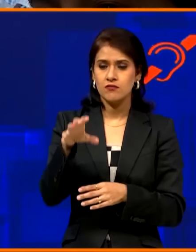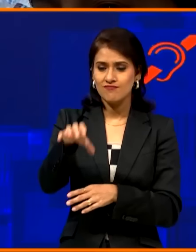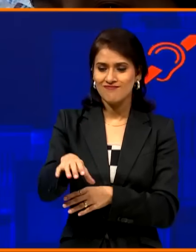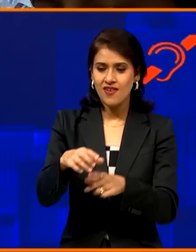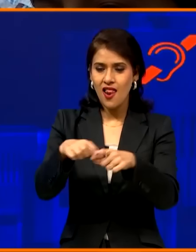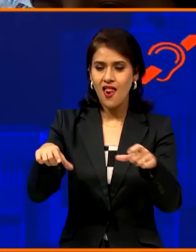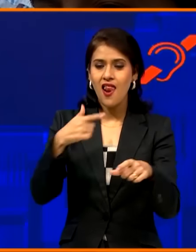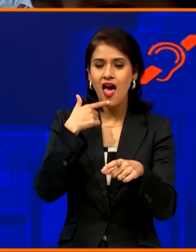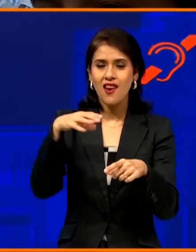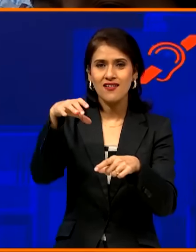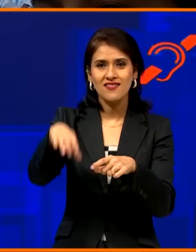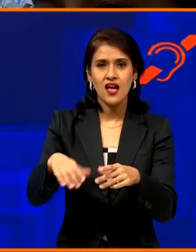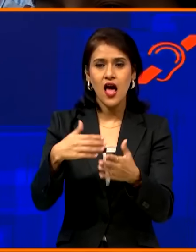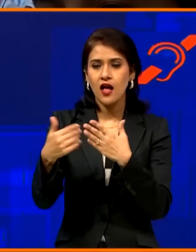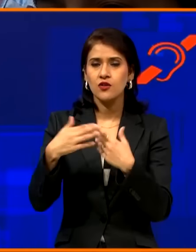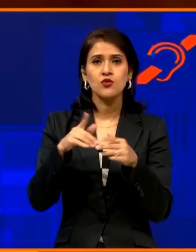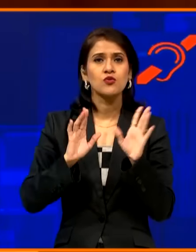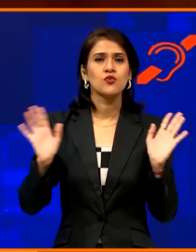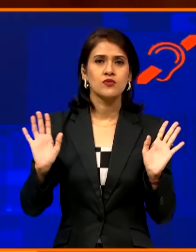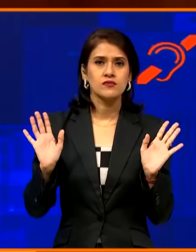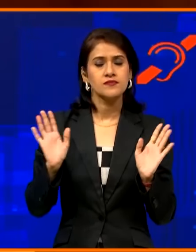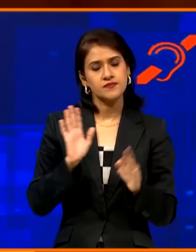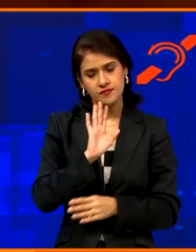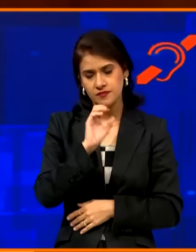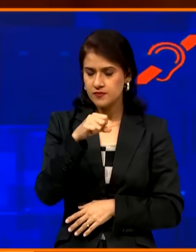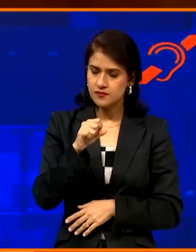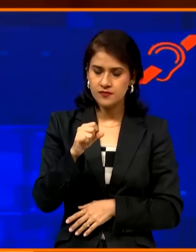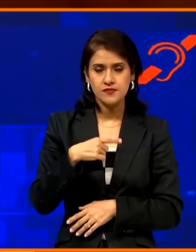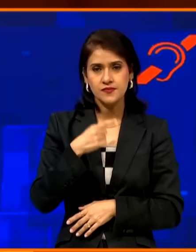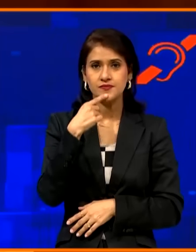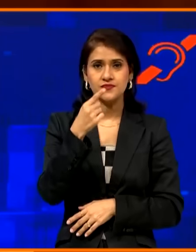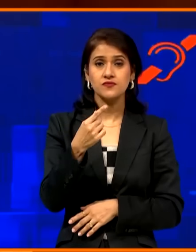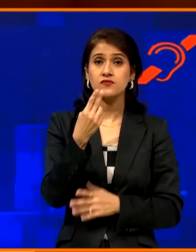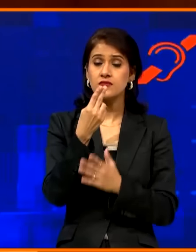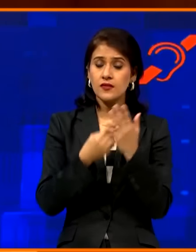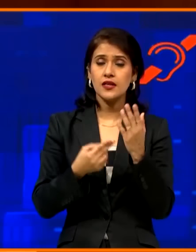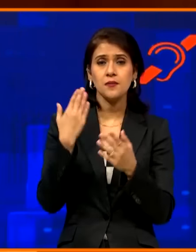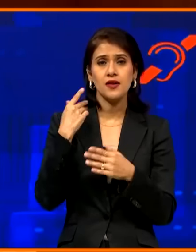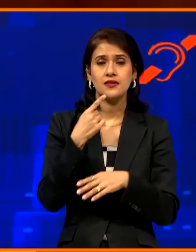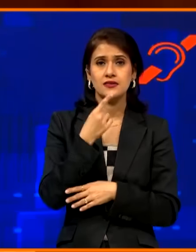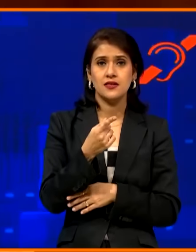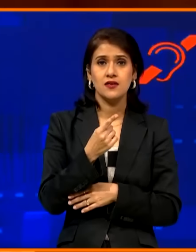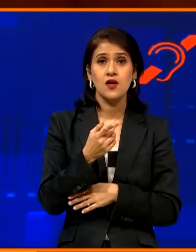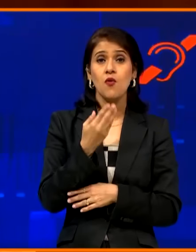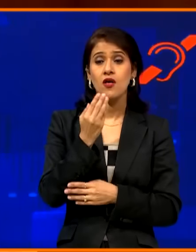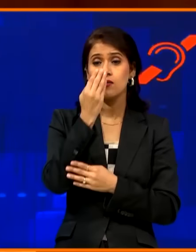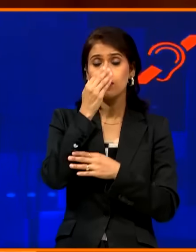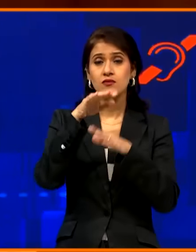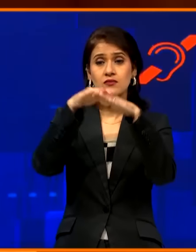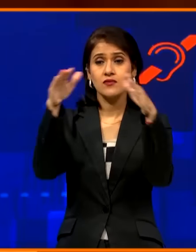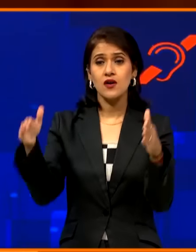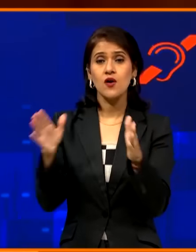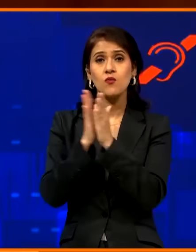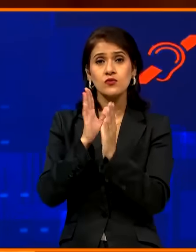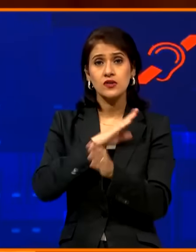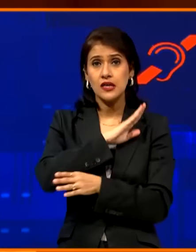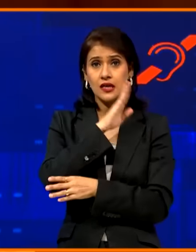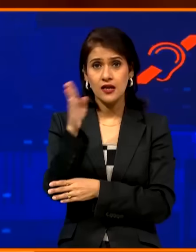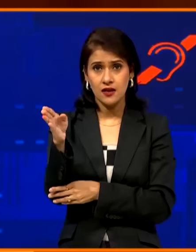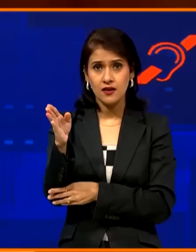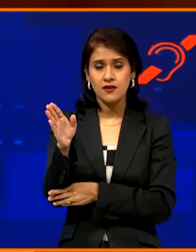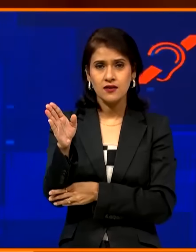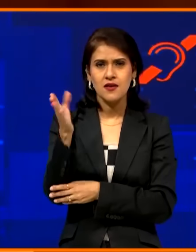जाना चाहिए सर आपने ऐसा क्यों कहा था दोनों बातें आई थी वो एक खबर थी जिसमें दोनों बातें थी मस्जिद का बुनियाद रखने जा रहे हैं वो